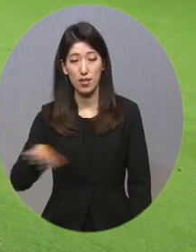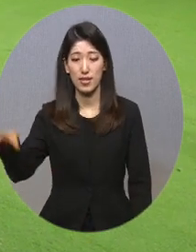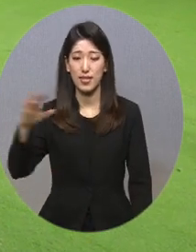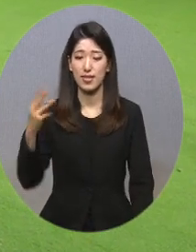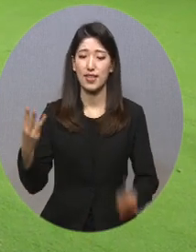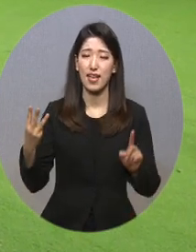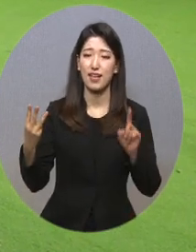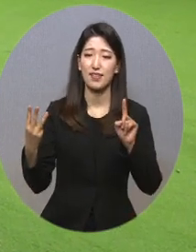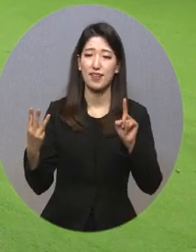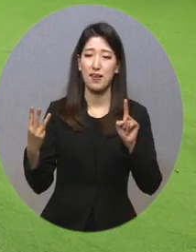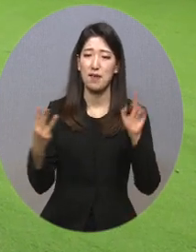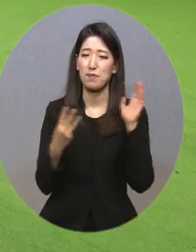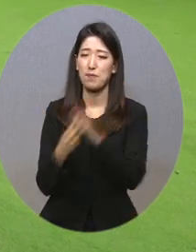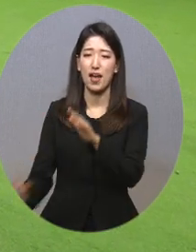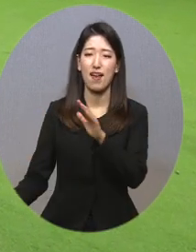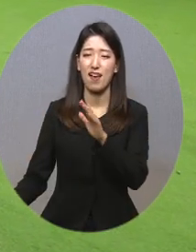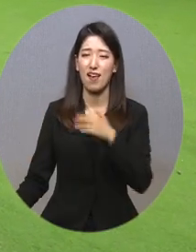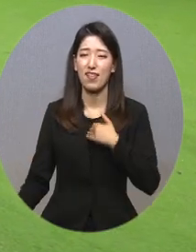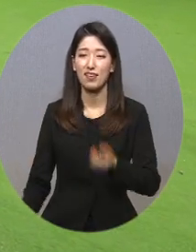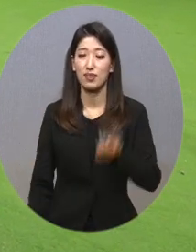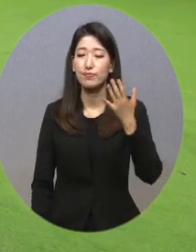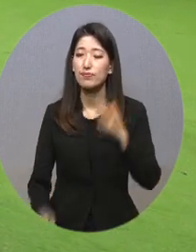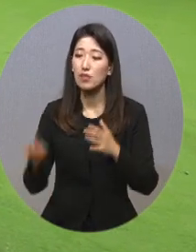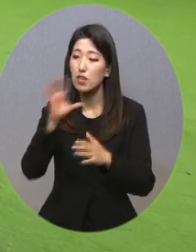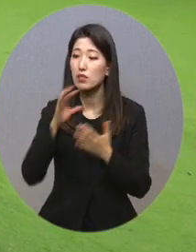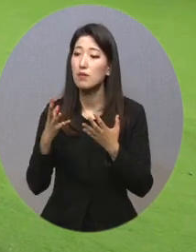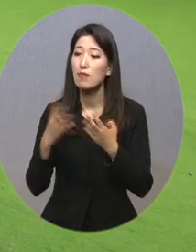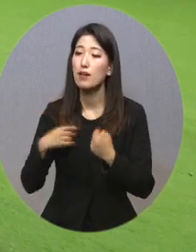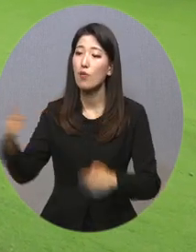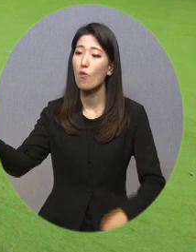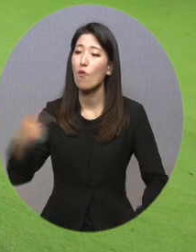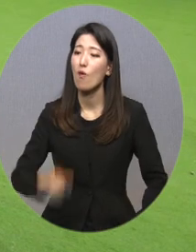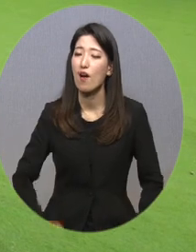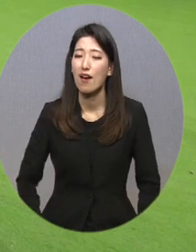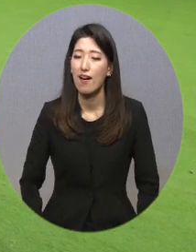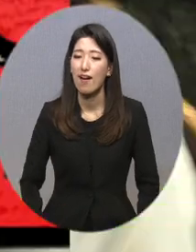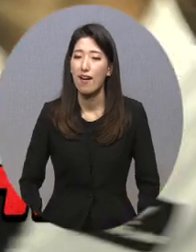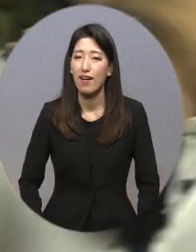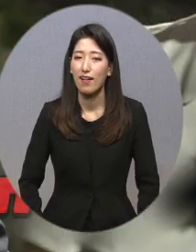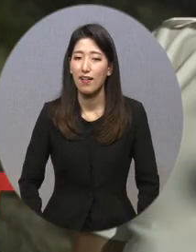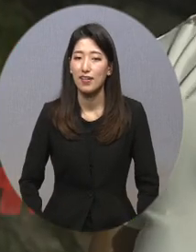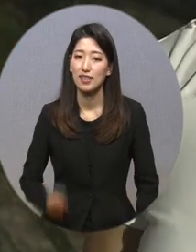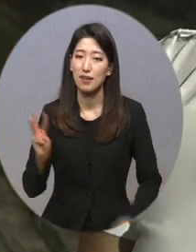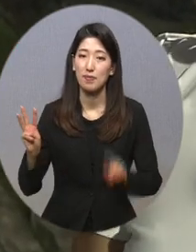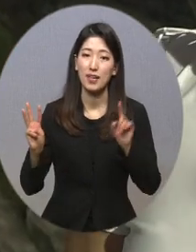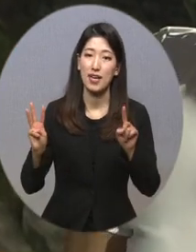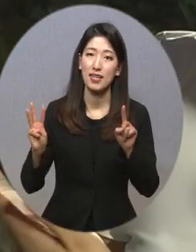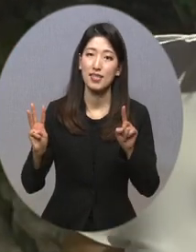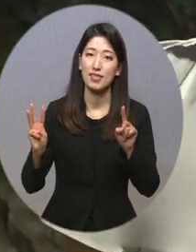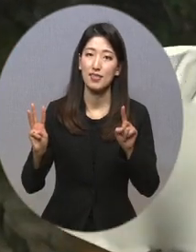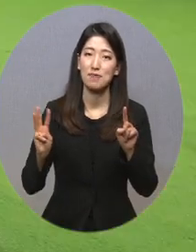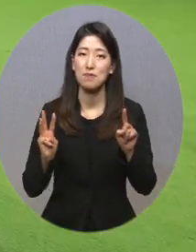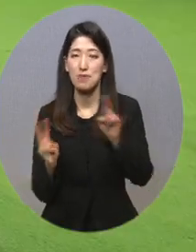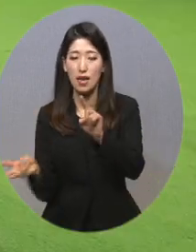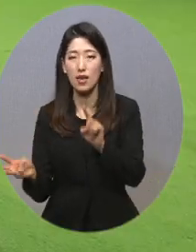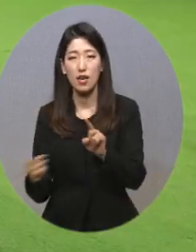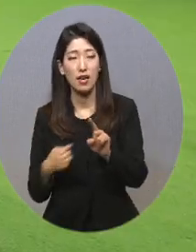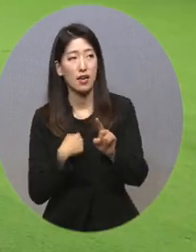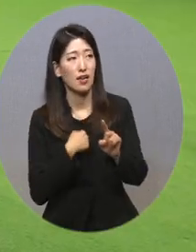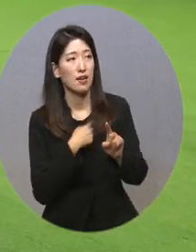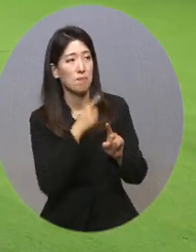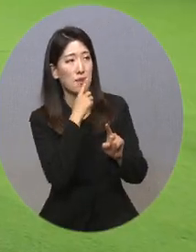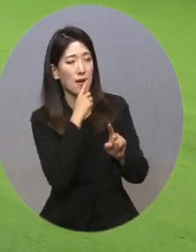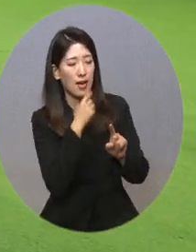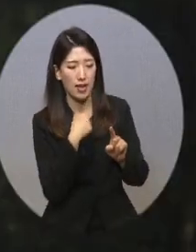아, 다음에 대단하다. 연습 좀 많이 하고 3대1로 이겼어. 패자는 말이 없다. 연습 많이 하고. 마지막 번에